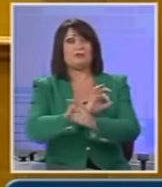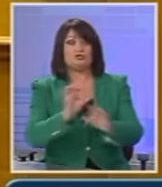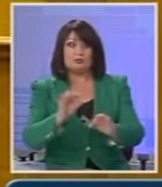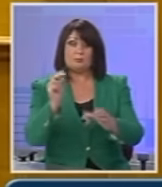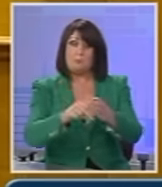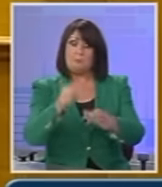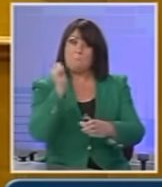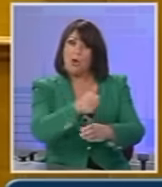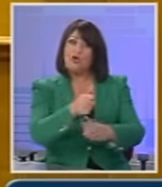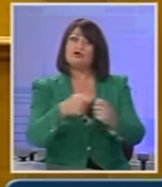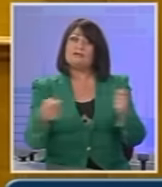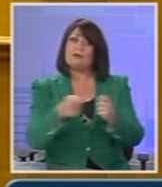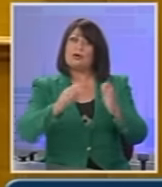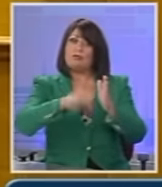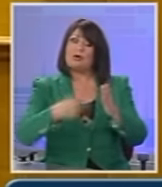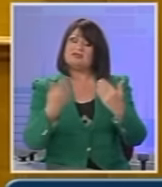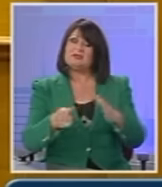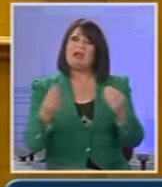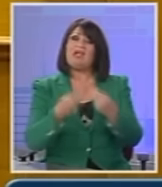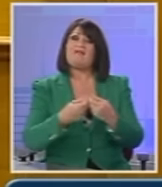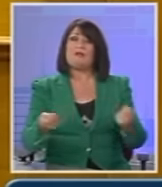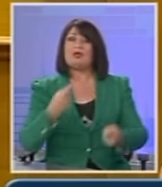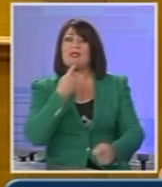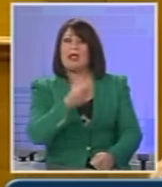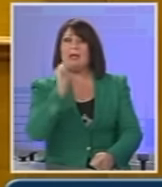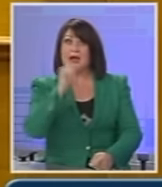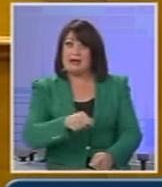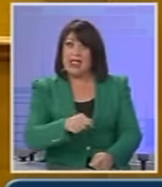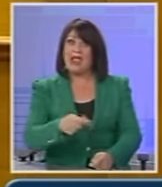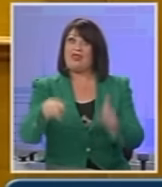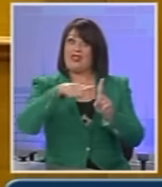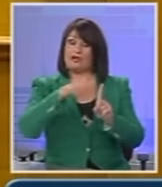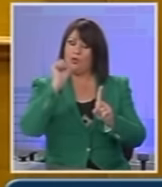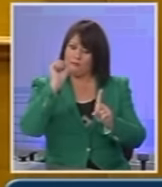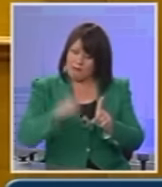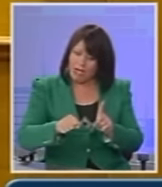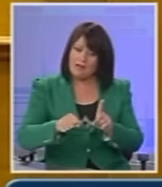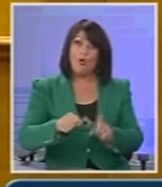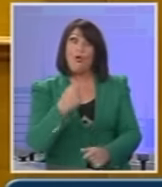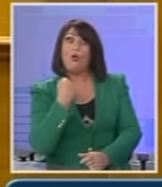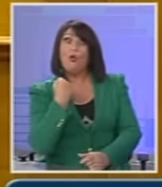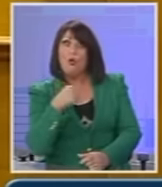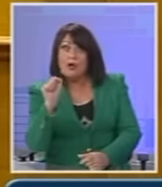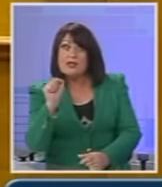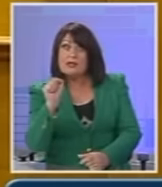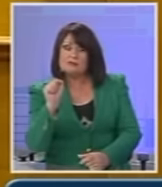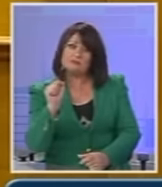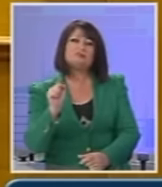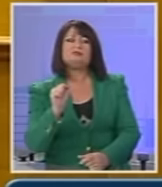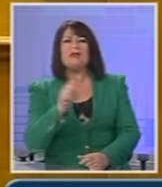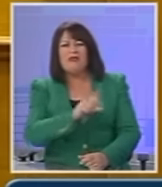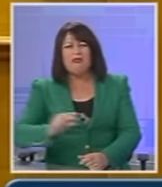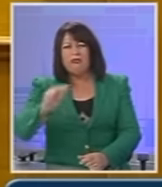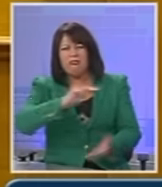εφαρμόστε μόνοι σας ό,τι υπογράψετε. Εμείς θα λέμε ναι σε κάθε τι θετικό, θα λέμε όμως όχι στις